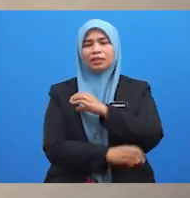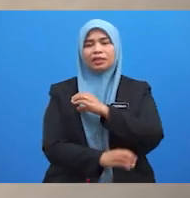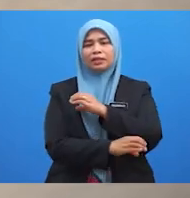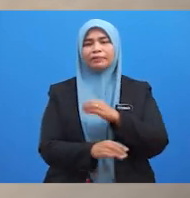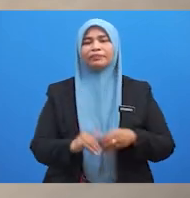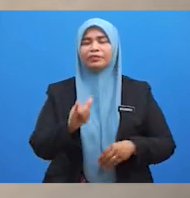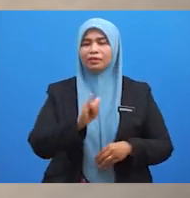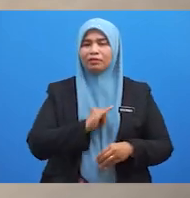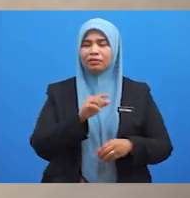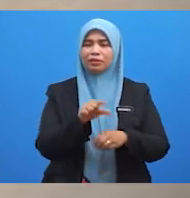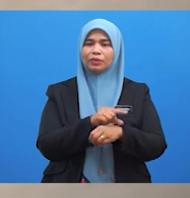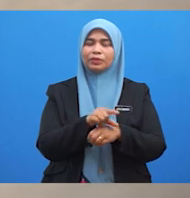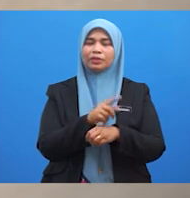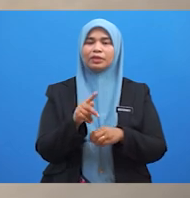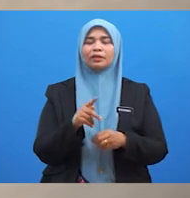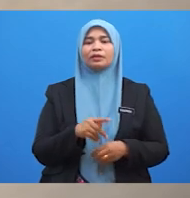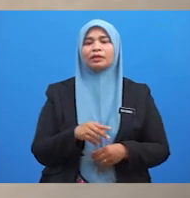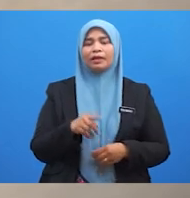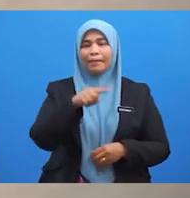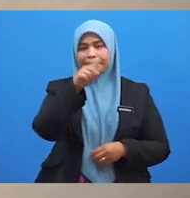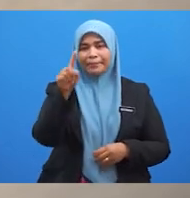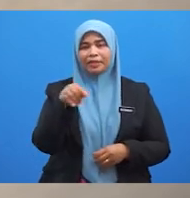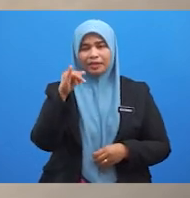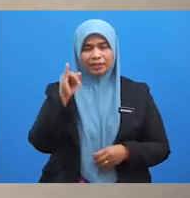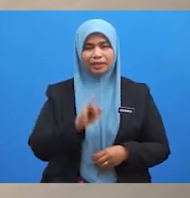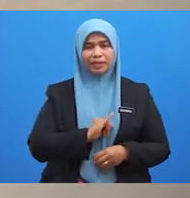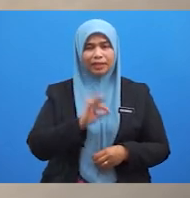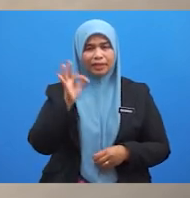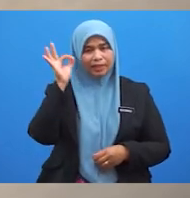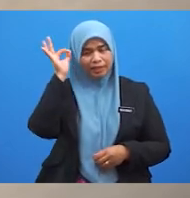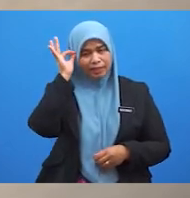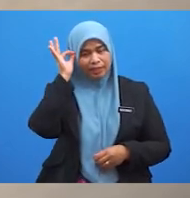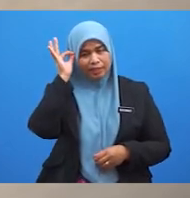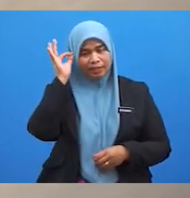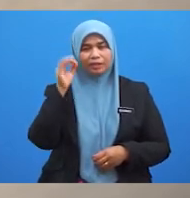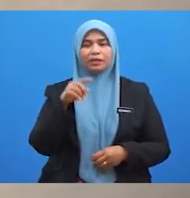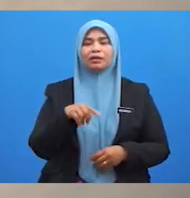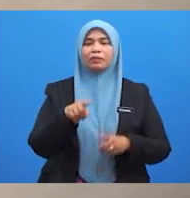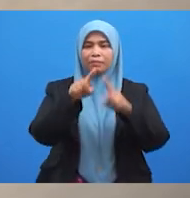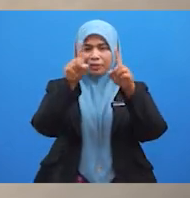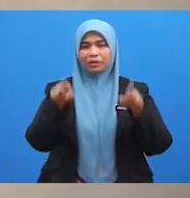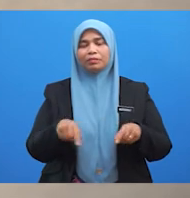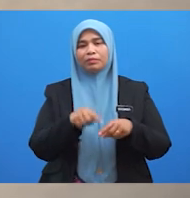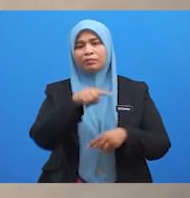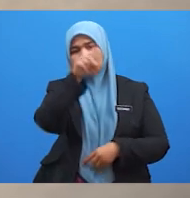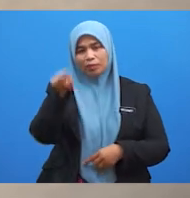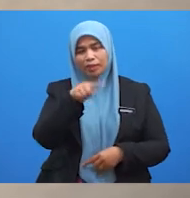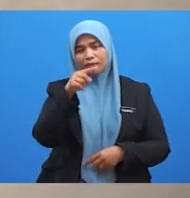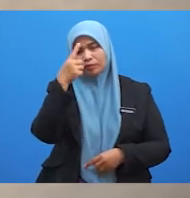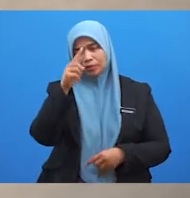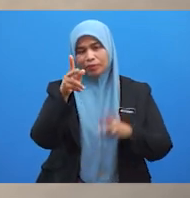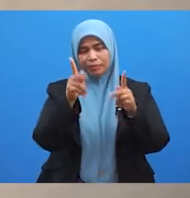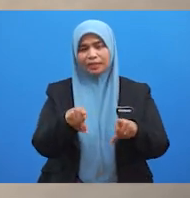Saya menggunakan peta Aiting, iaitu peta bulatan untuk pelajar